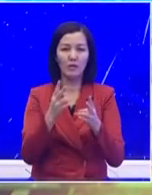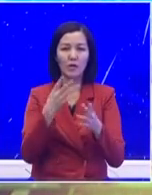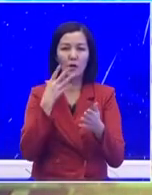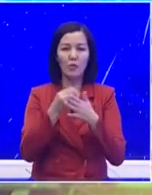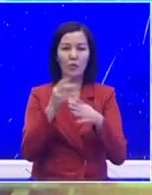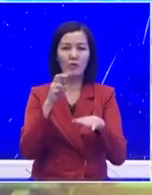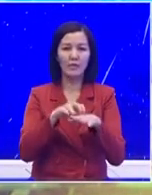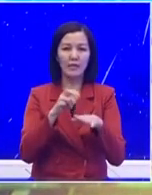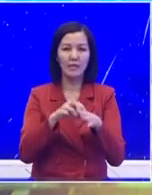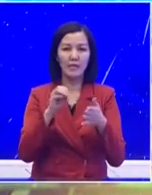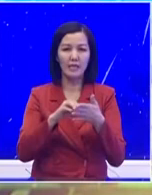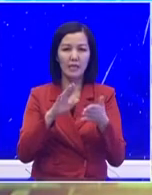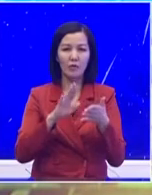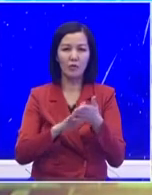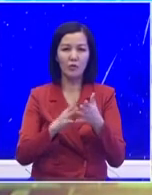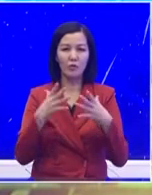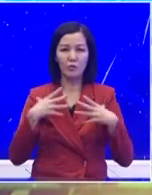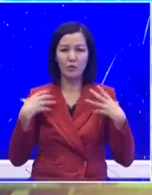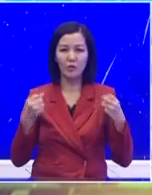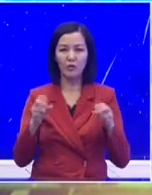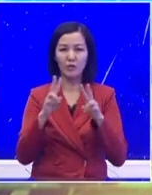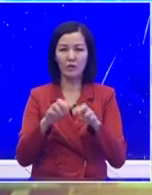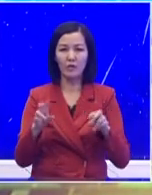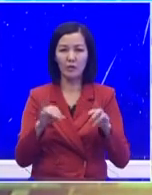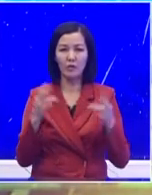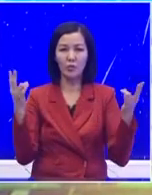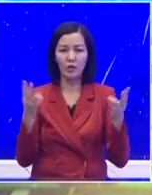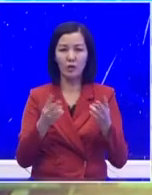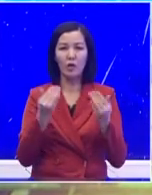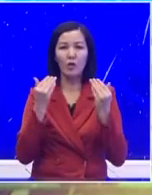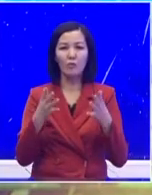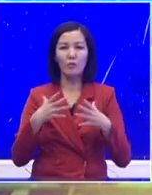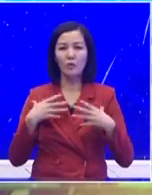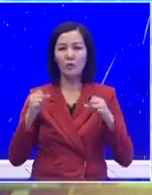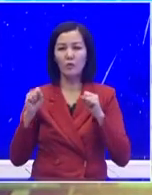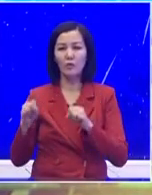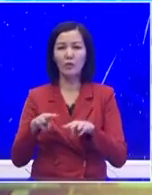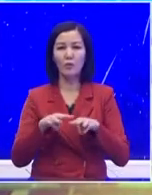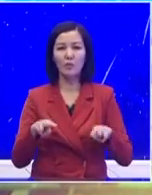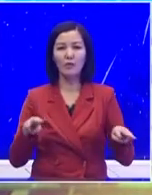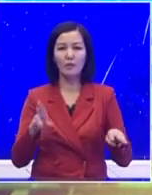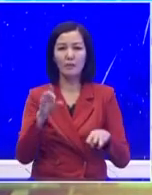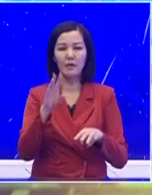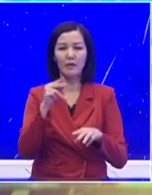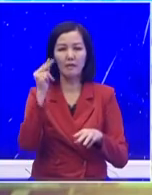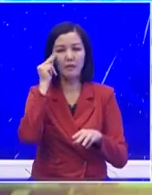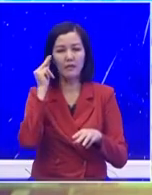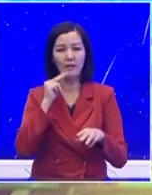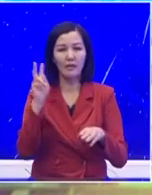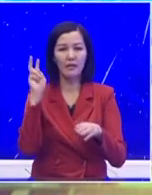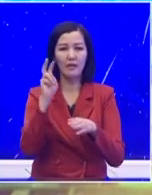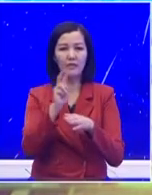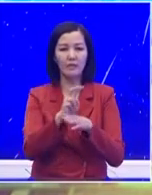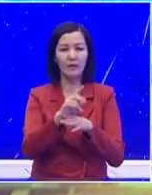және өз дәрігерлеріне тіркеуге тұрып, денсаулығын тексерту қажет. Бүгін денсаулық сақтау министрі Елжан